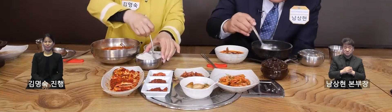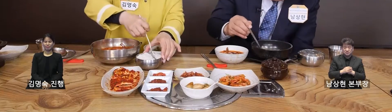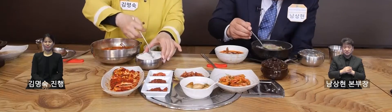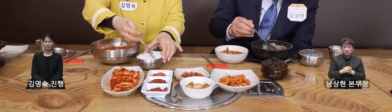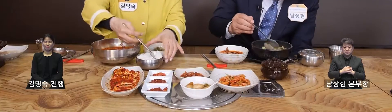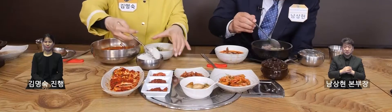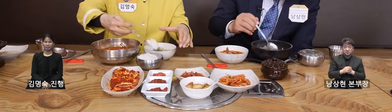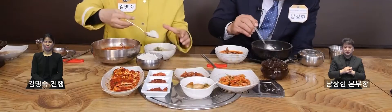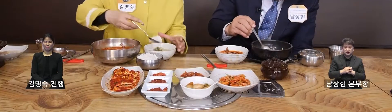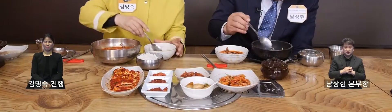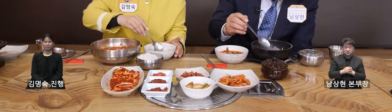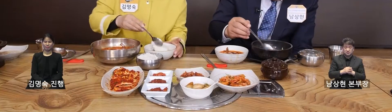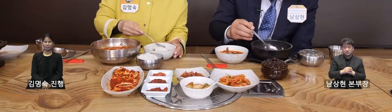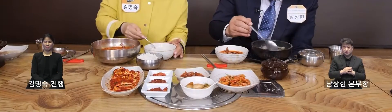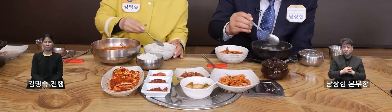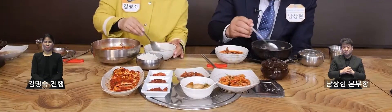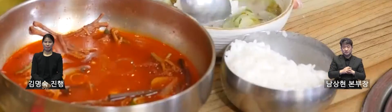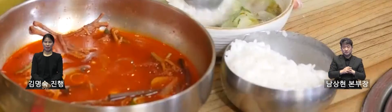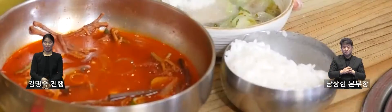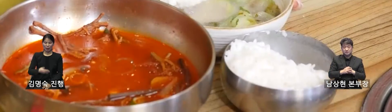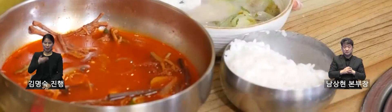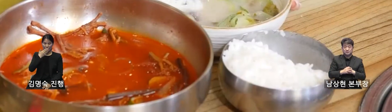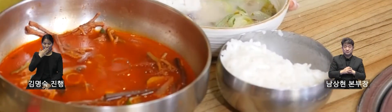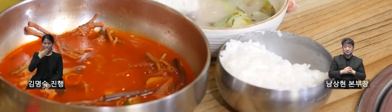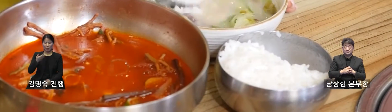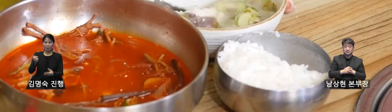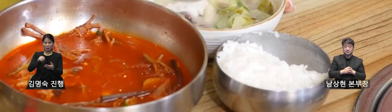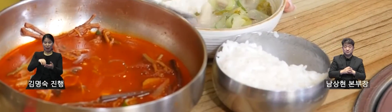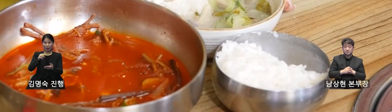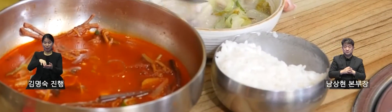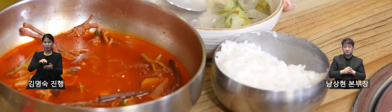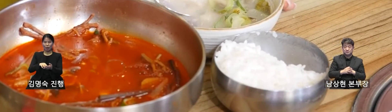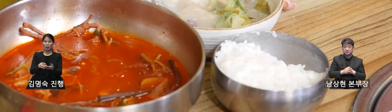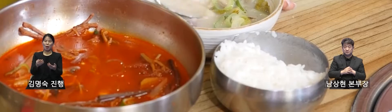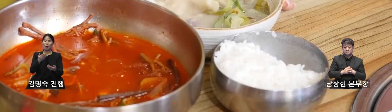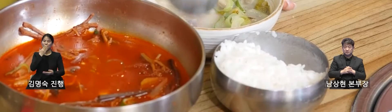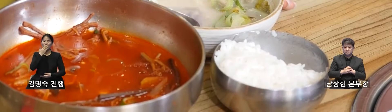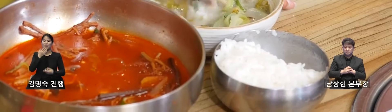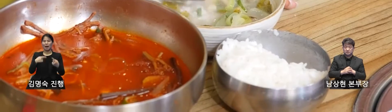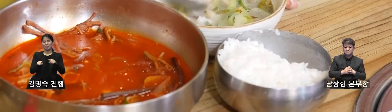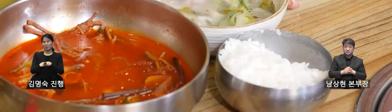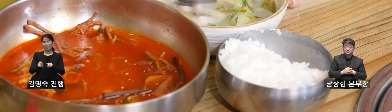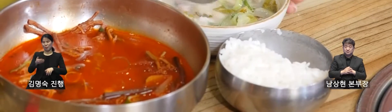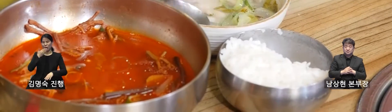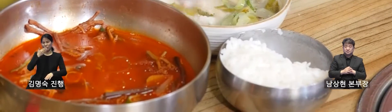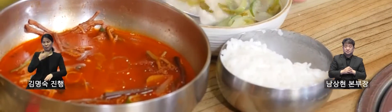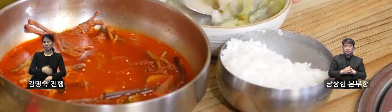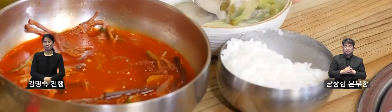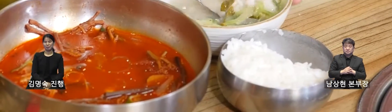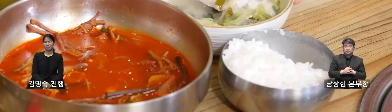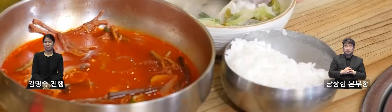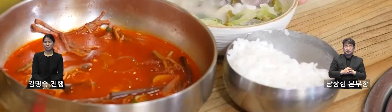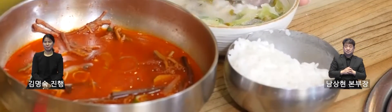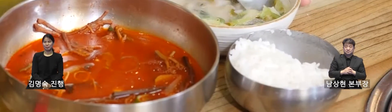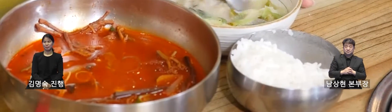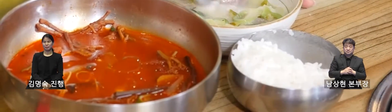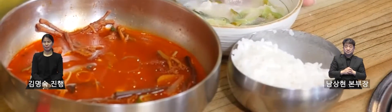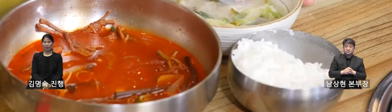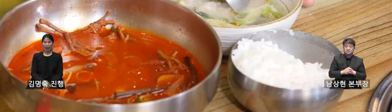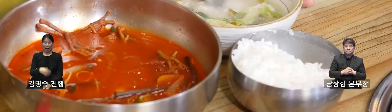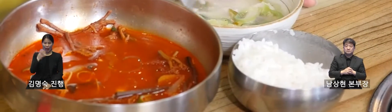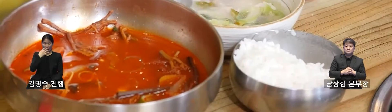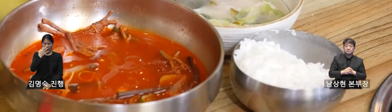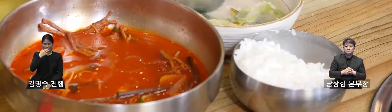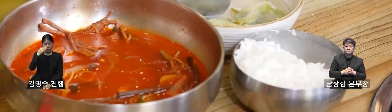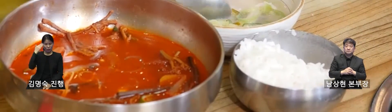자, 그 밥을 조금만 말아서 밥과 함께. 근데 이 매운